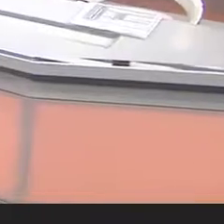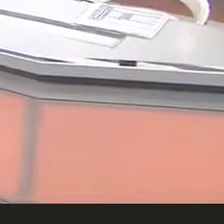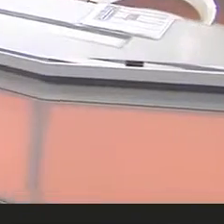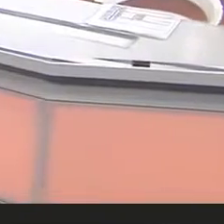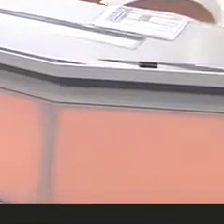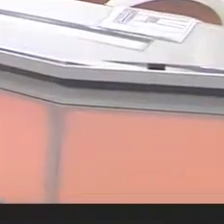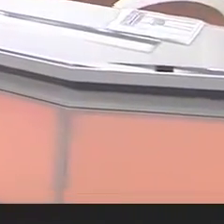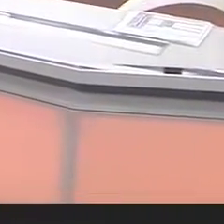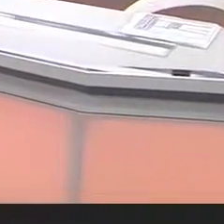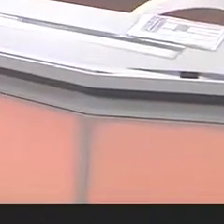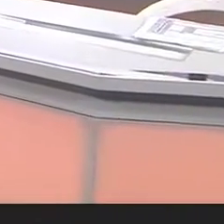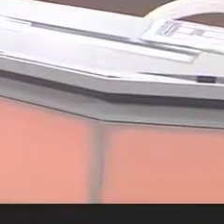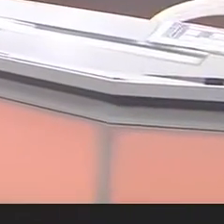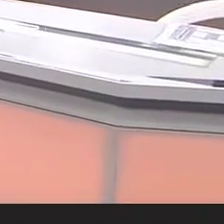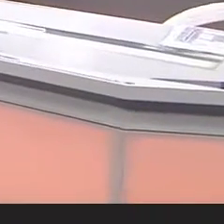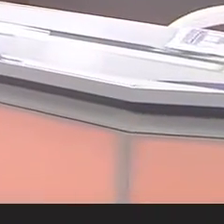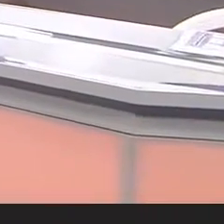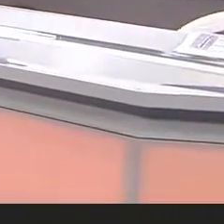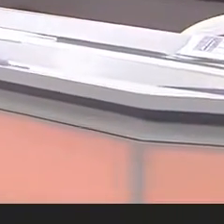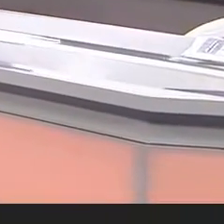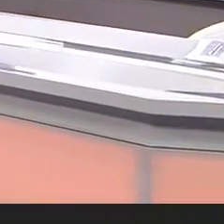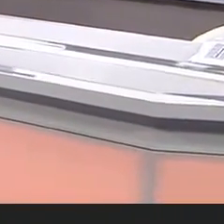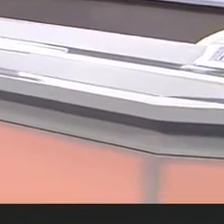tei 으